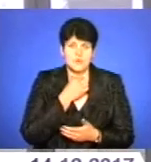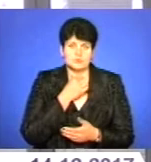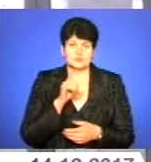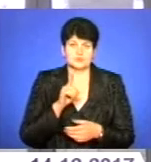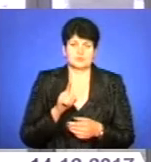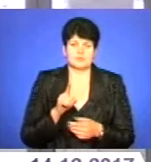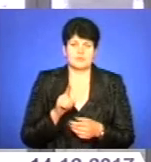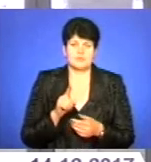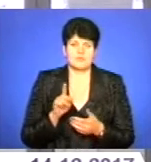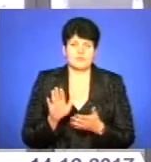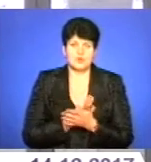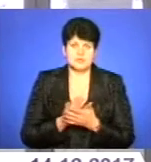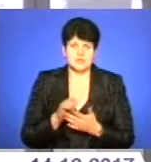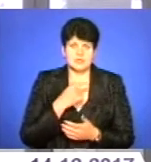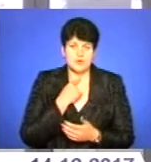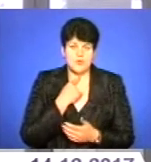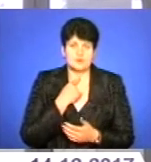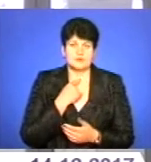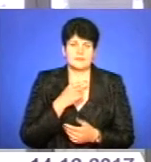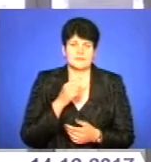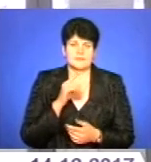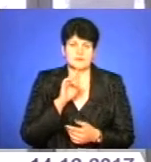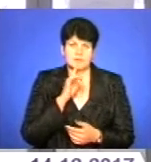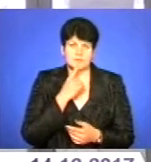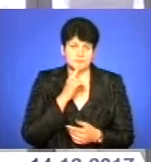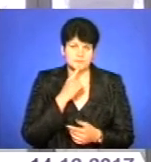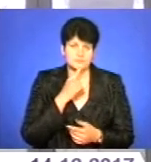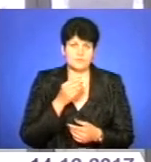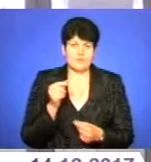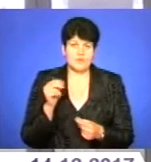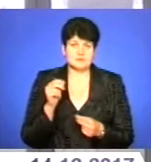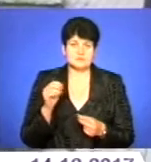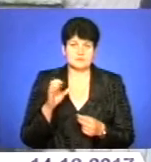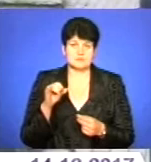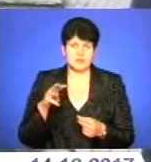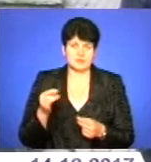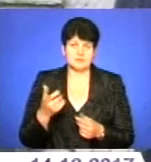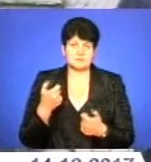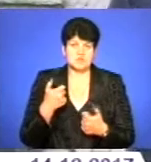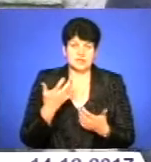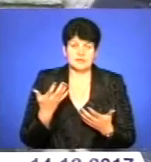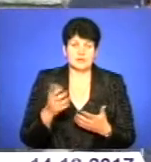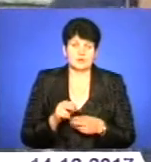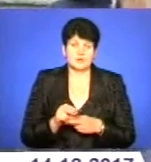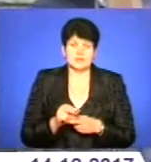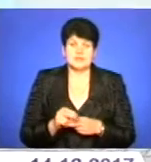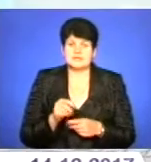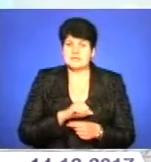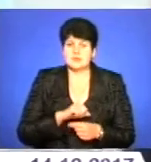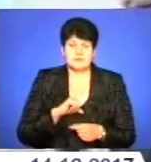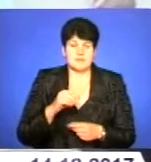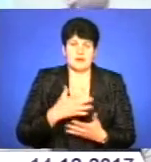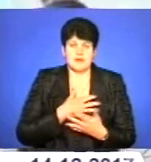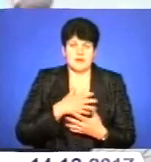щось, полоскати горло, таблетки, смоктати, пшикати в горло. І так ми лікуємося. Найефективнішим методом профілактики